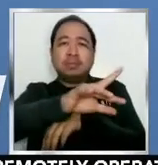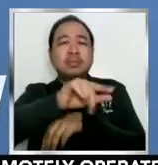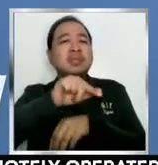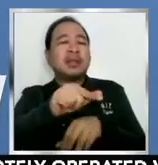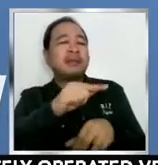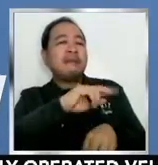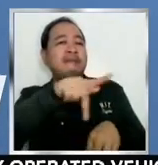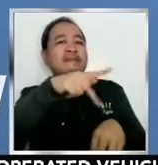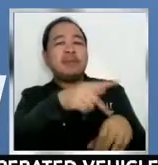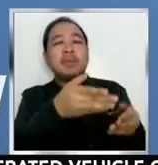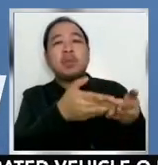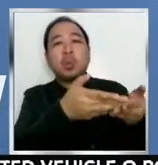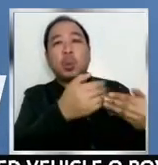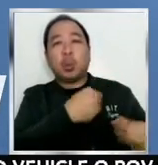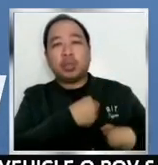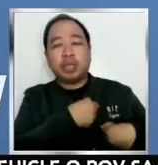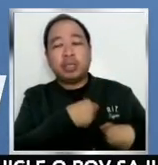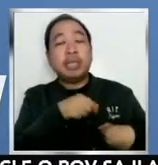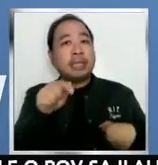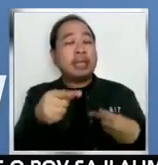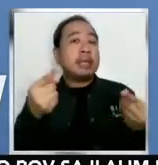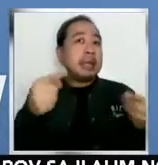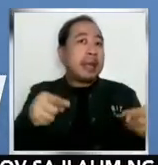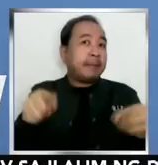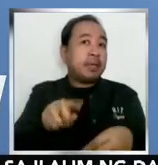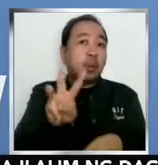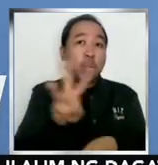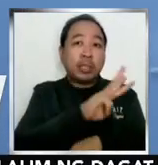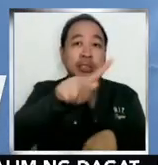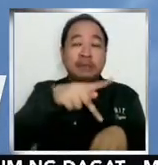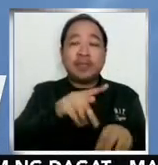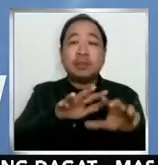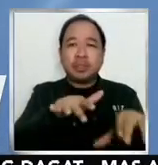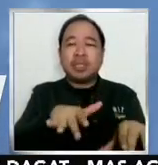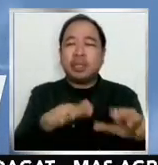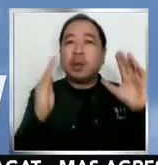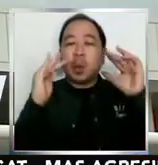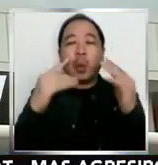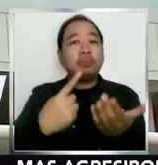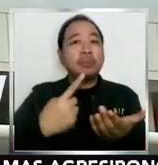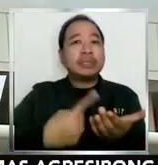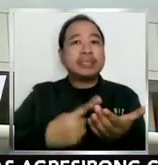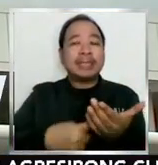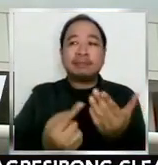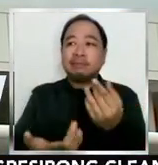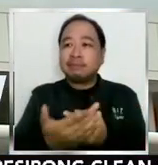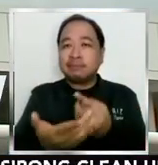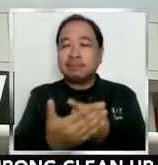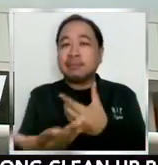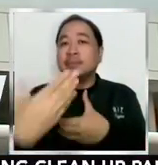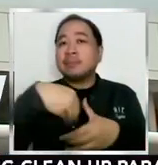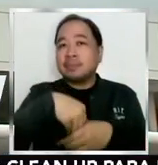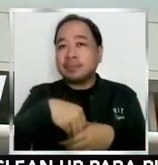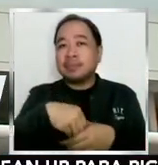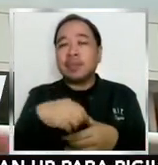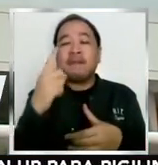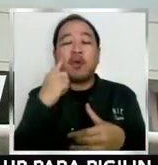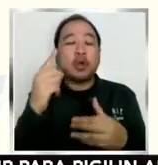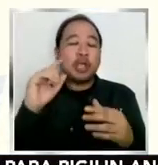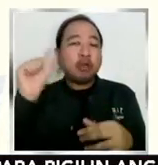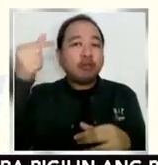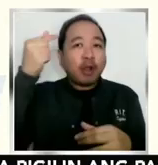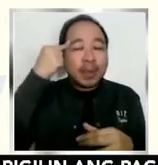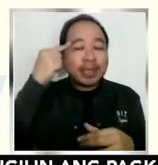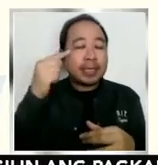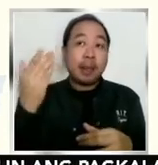West Philippine Sea, inaasahang tatalakayin sa Bilateral Consultative Mechanism o BCM sa March 23 at